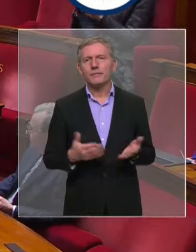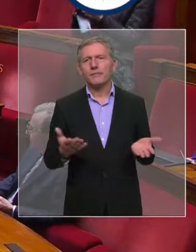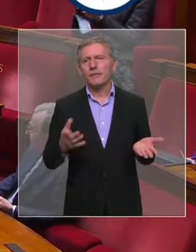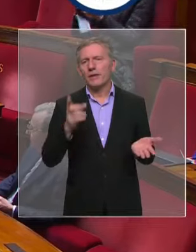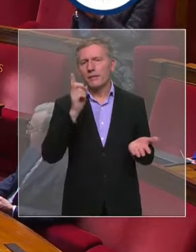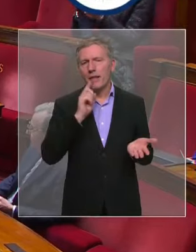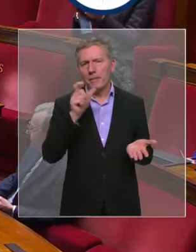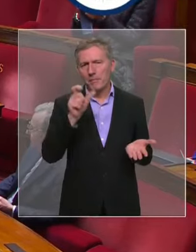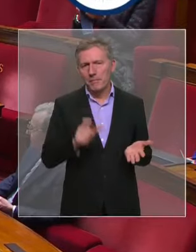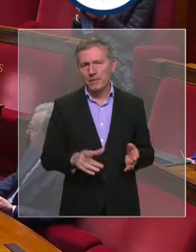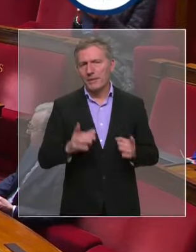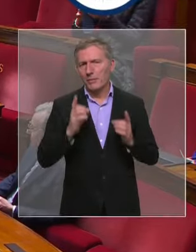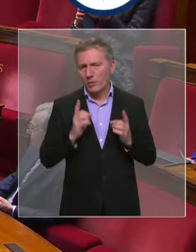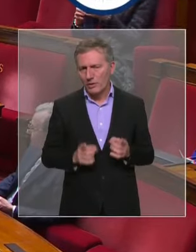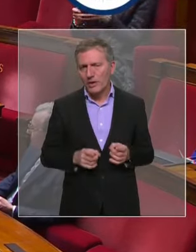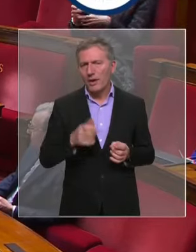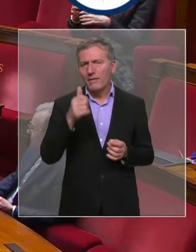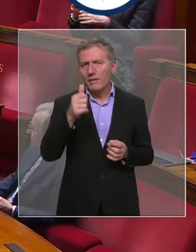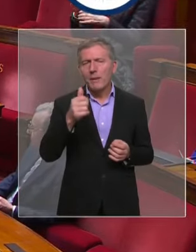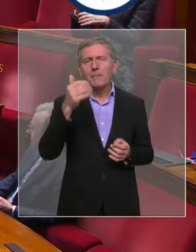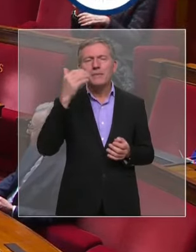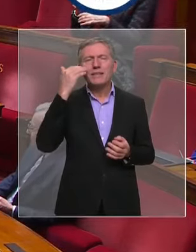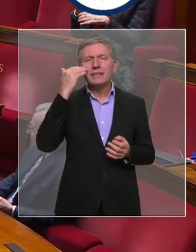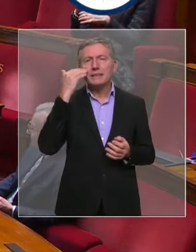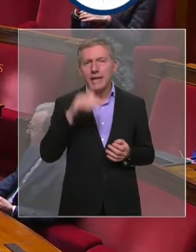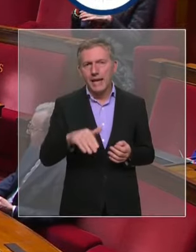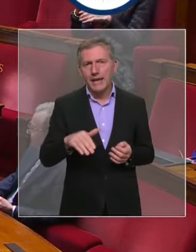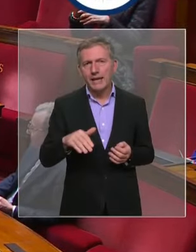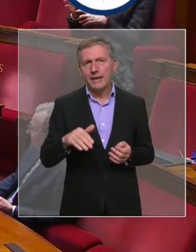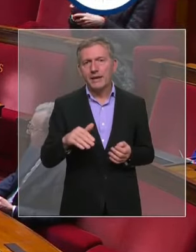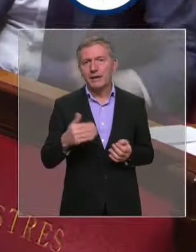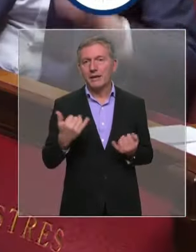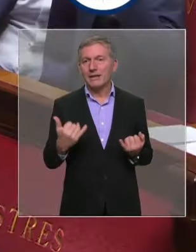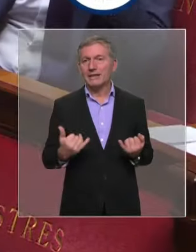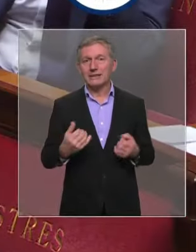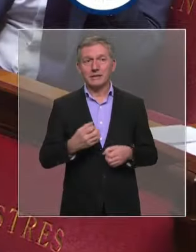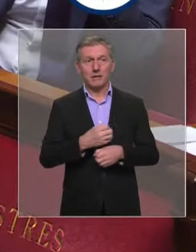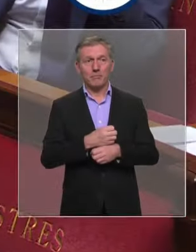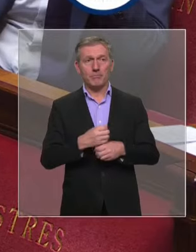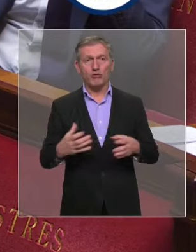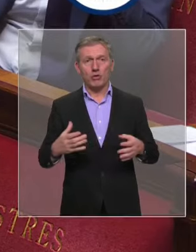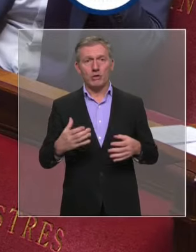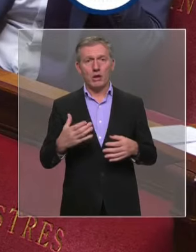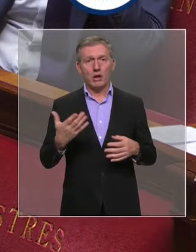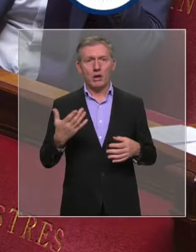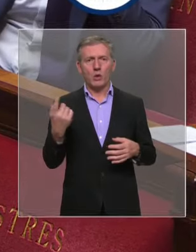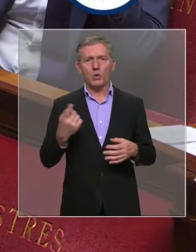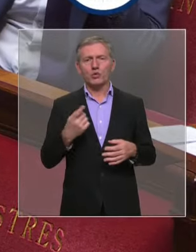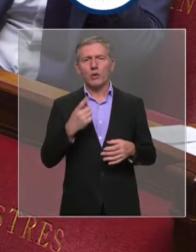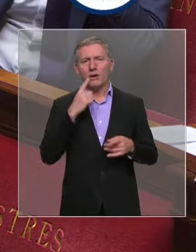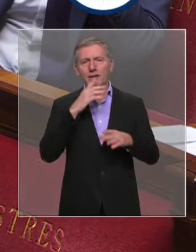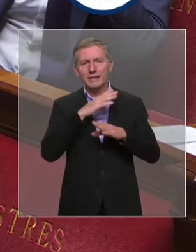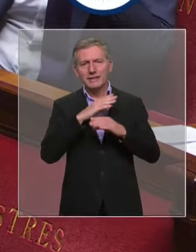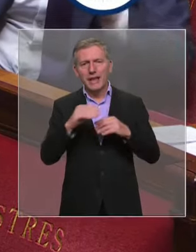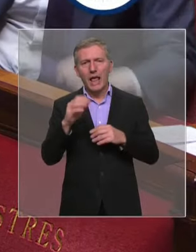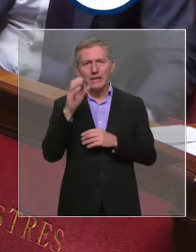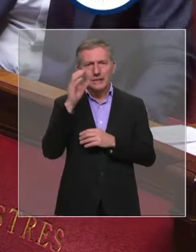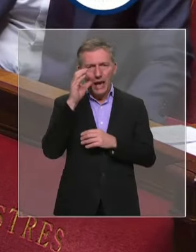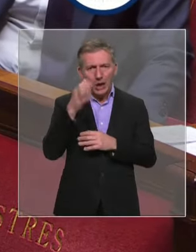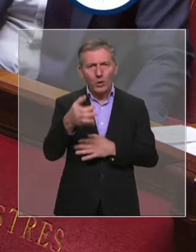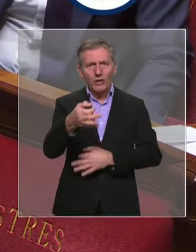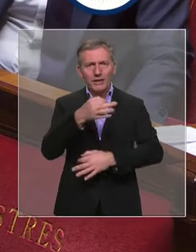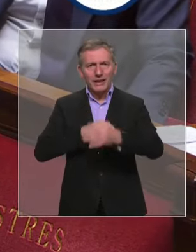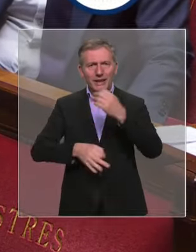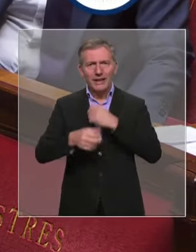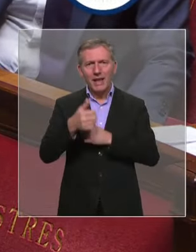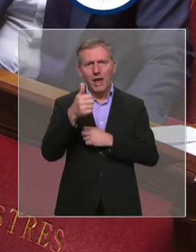Madame la députée Véronique Louwagie, vous savez à quel point notre majorité a l'habitude de faire silence quand vous parlez pour écouter ce que vous avez à dire, car nous